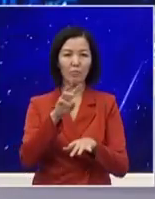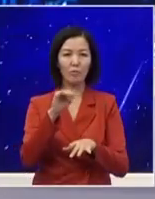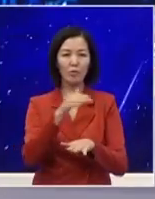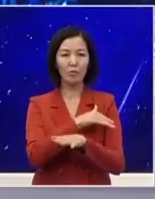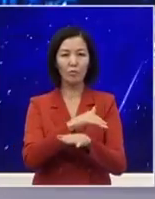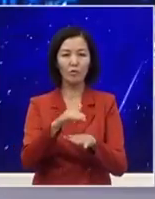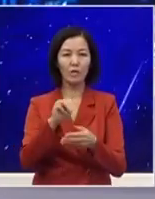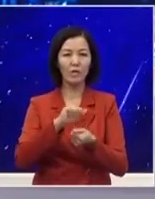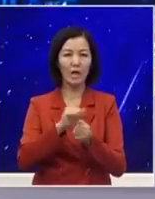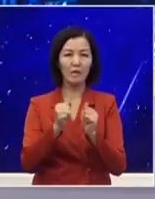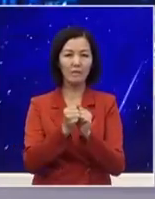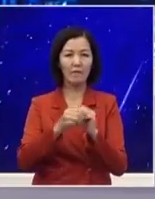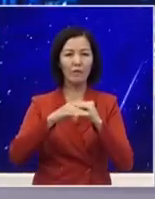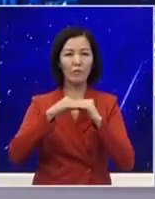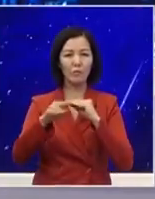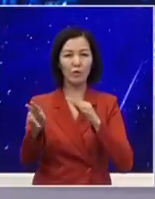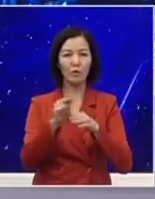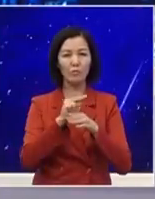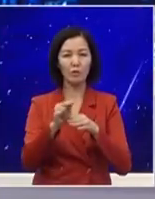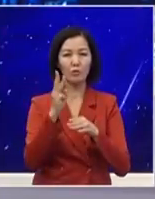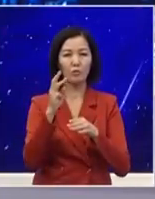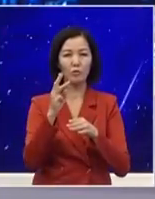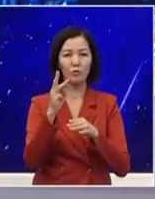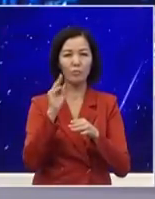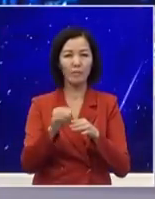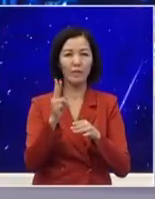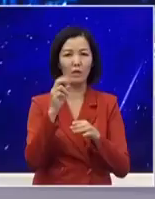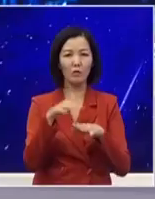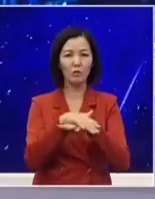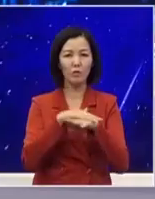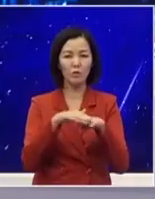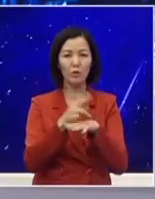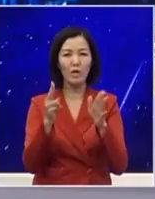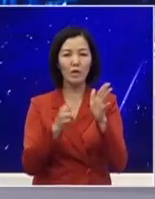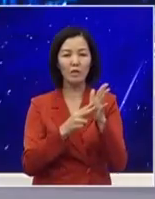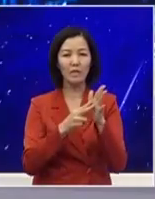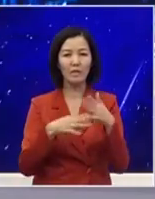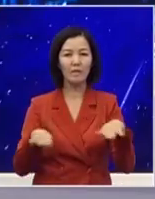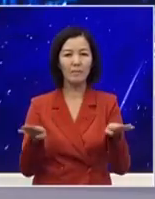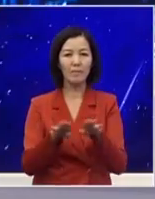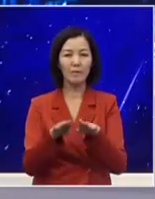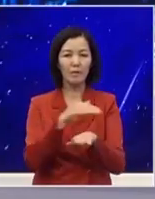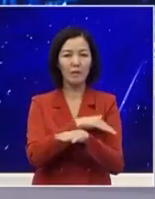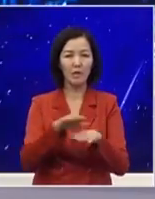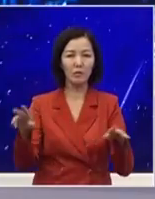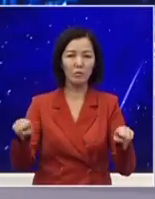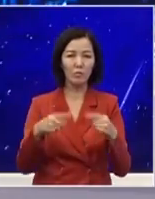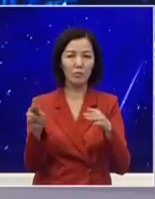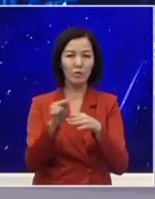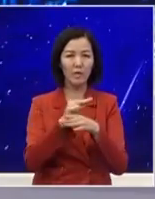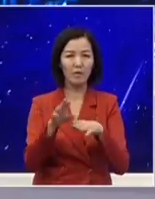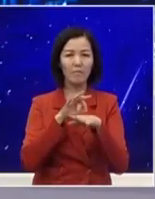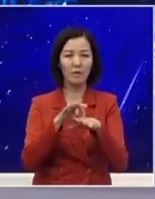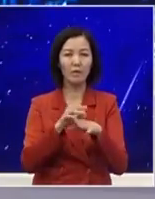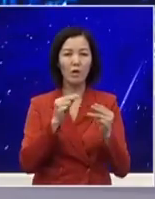көшелеріне асфальт төселіп жатыр. 3200 тұрғыны бар бұл елді мекенде 7-1-де көшеге таш жол төселіп, қайта қалпына келтірілуде. Бұл жұмыспен